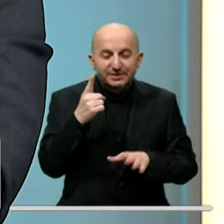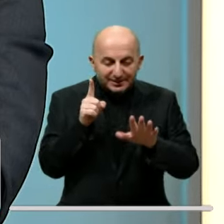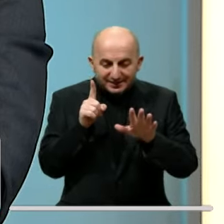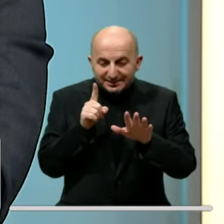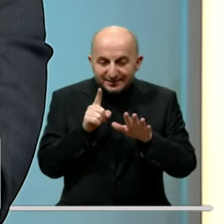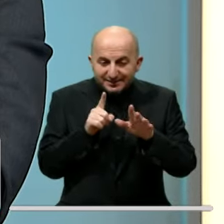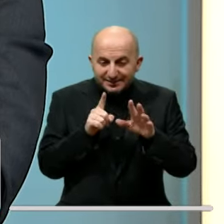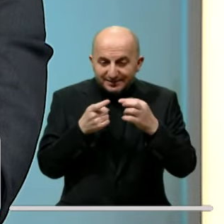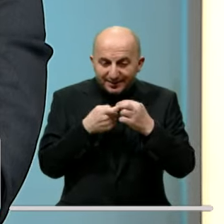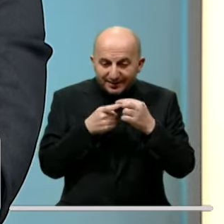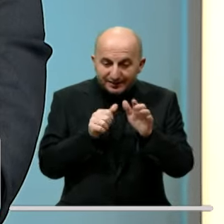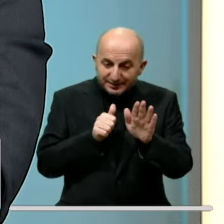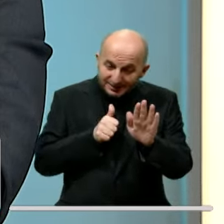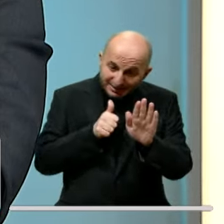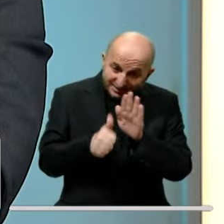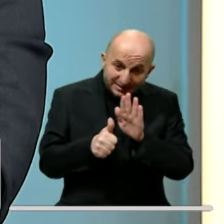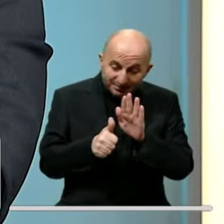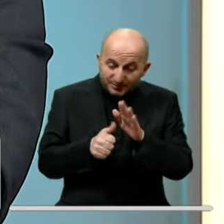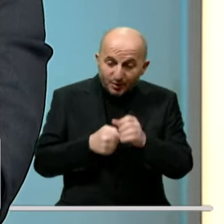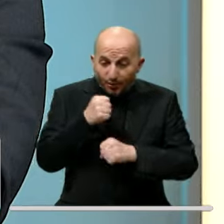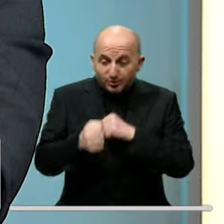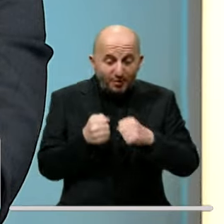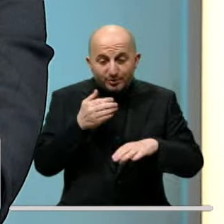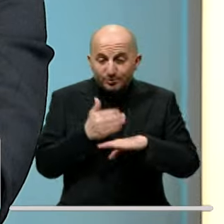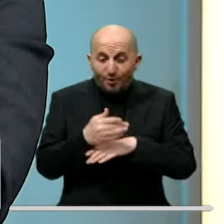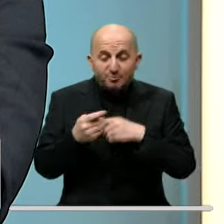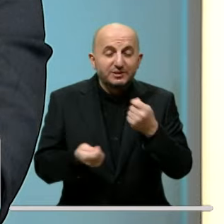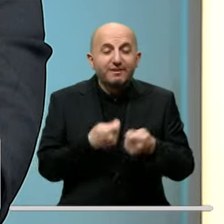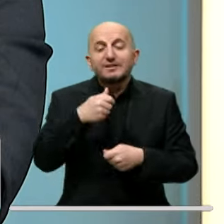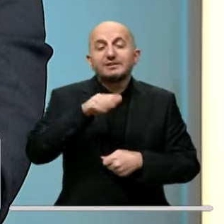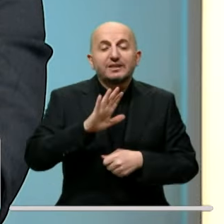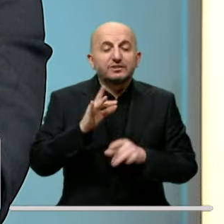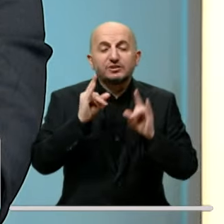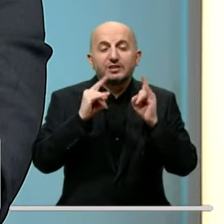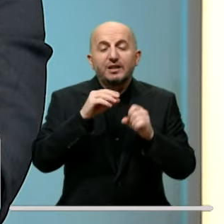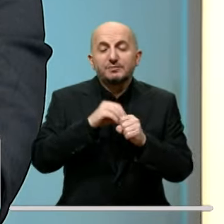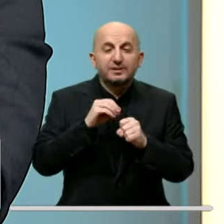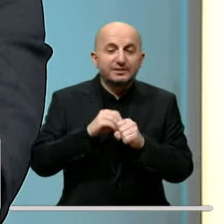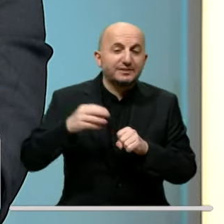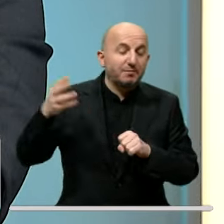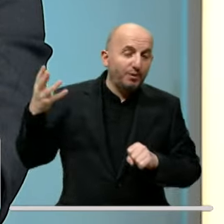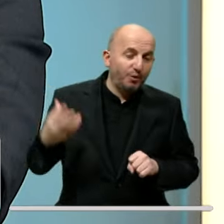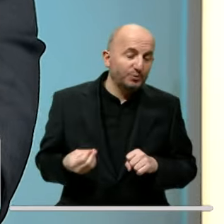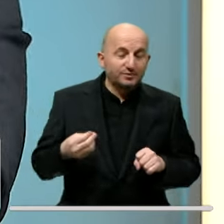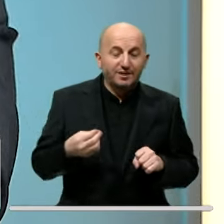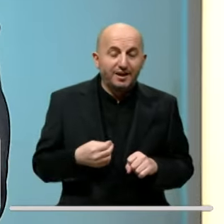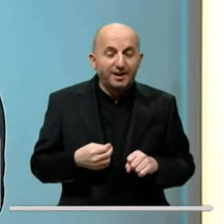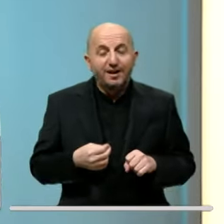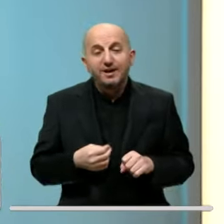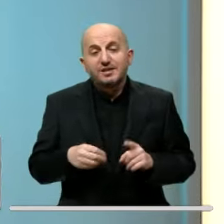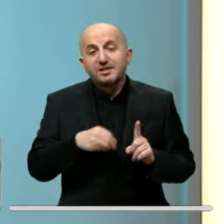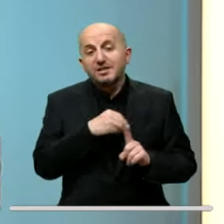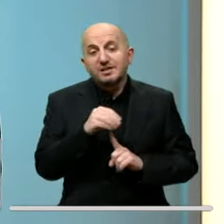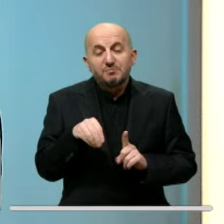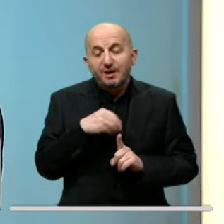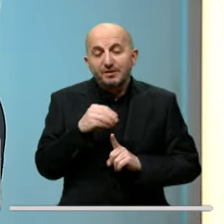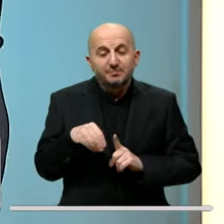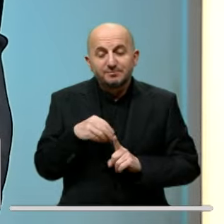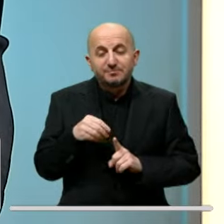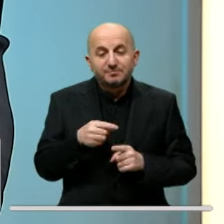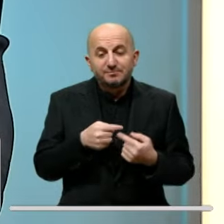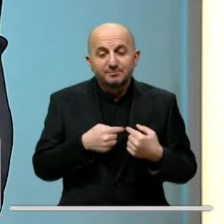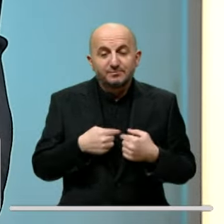diye koşmak çok doğru bir davranış değildir. Caminin içerisinde bile olsa efendim imam biz